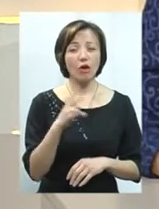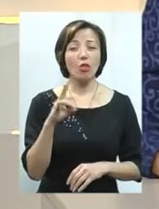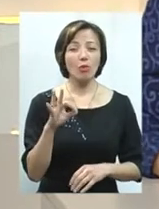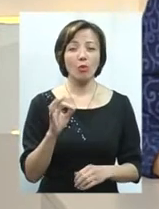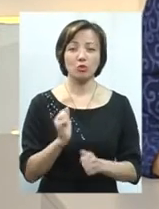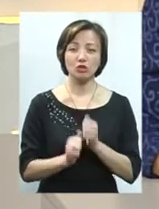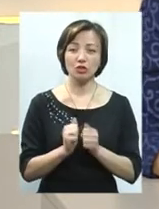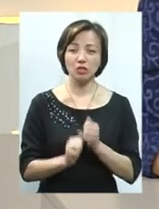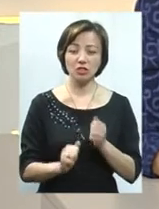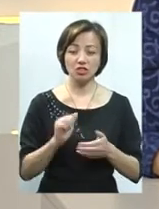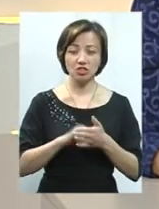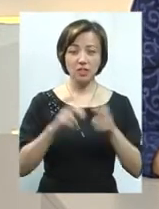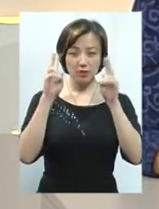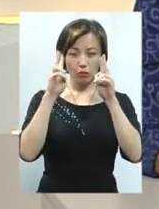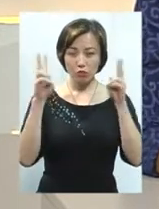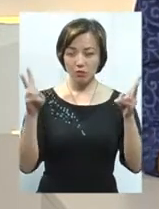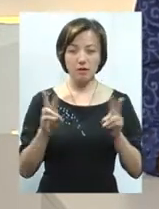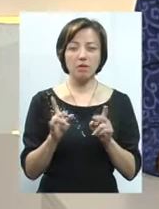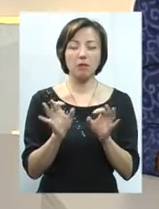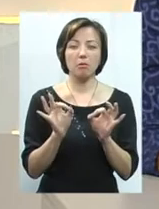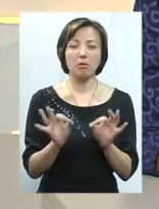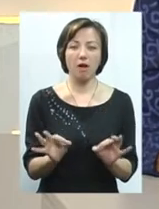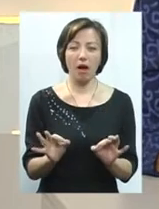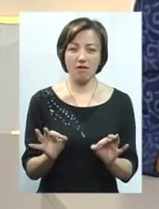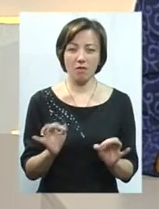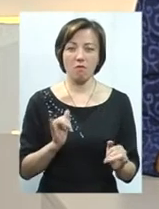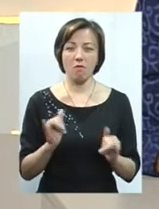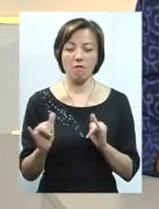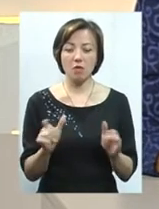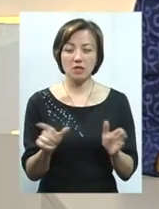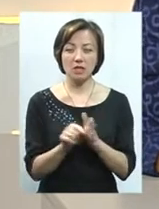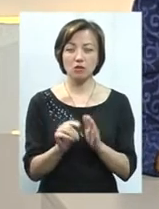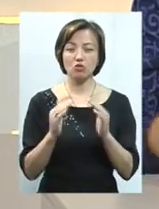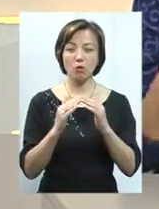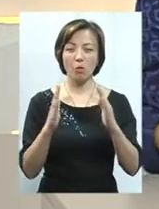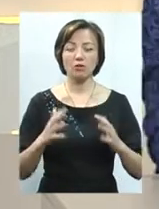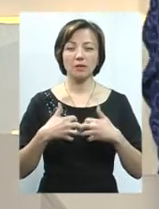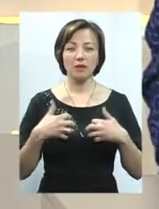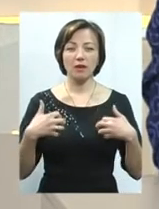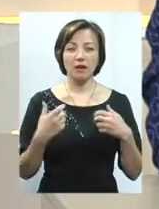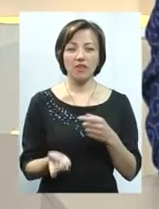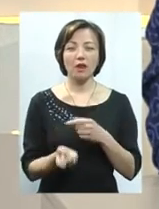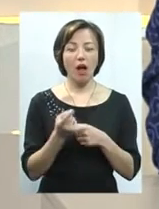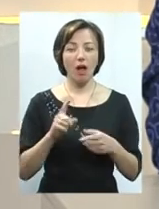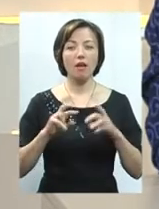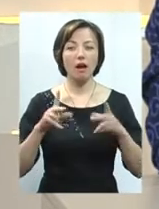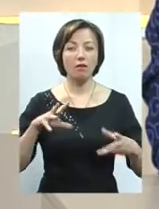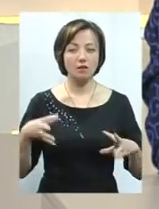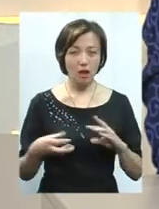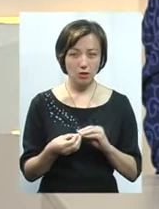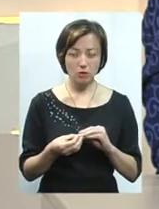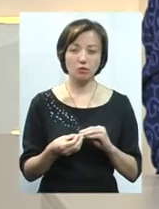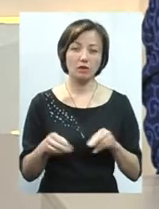саме через невміння і незнання, як правильно поводитися із домашніми тваринами, виникає вже як наслідок